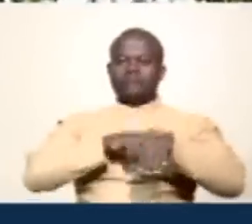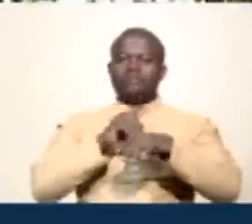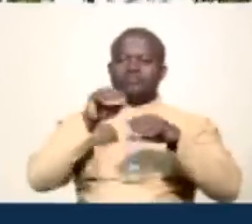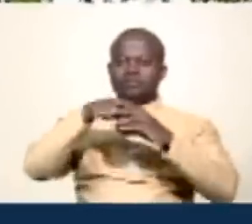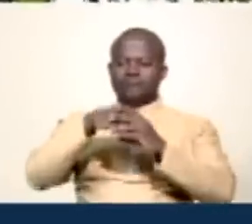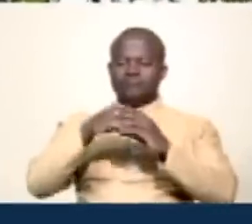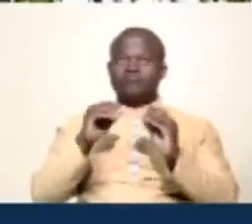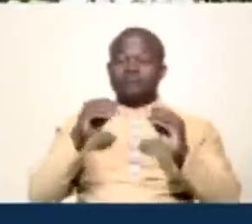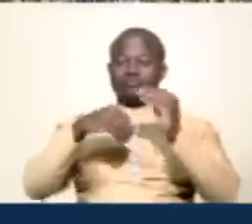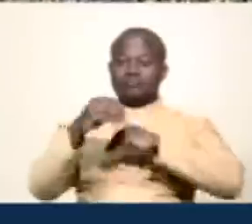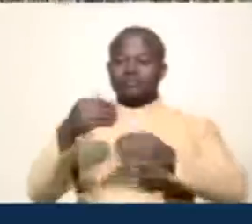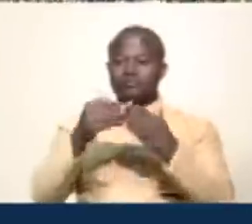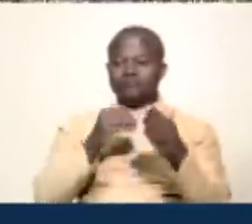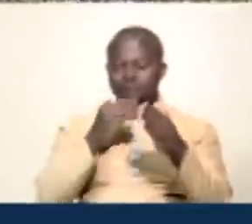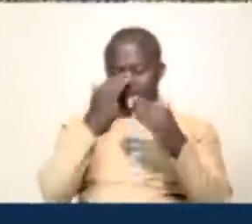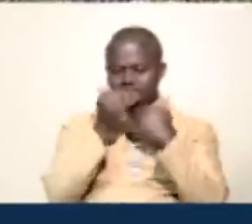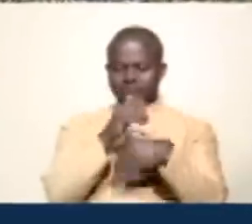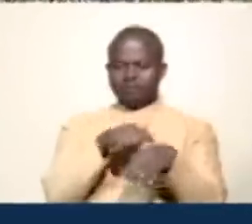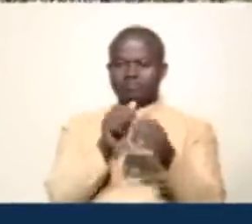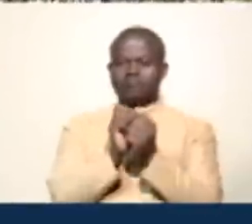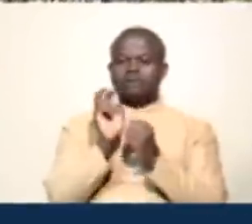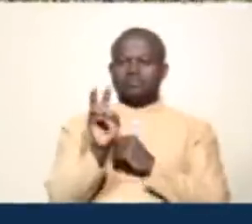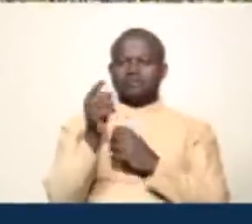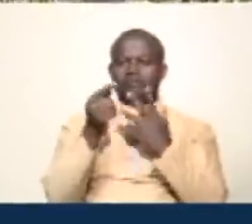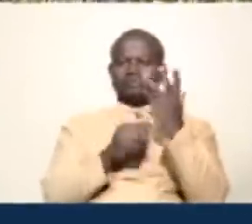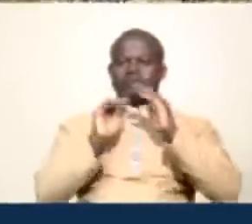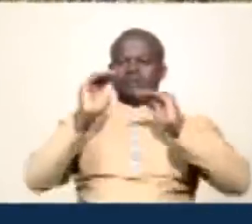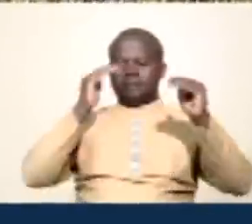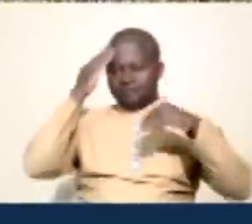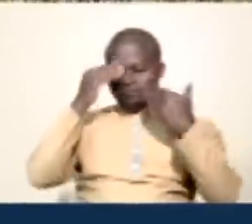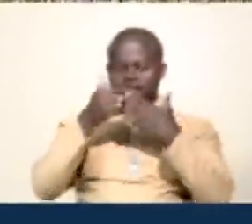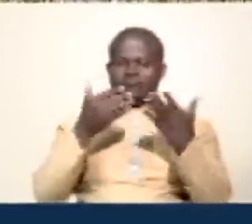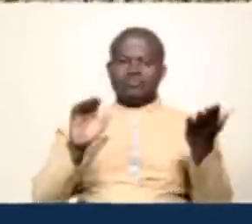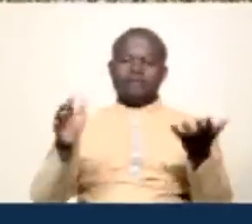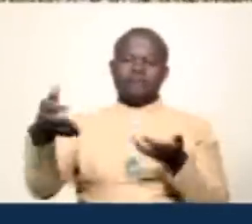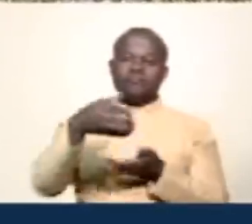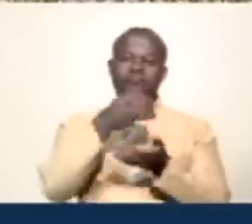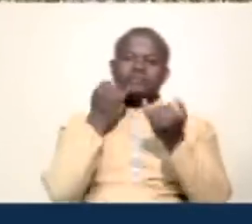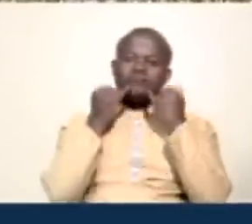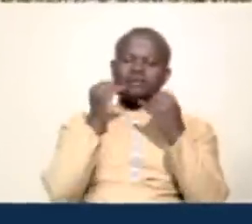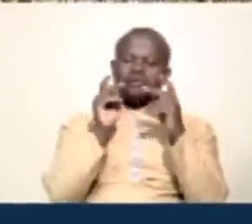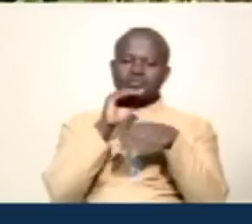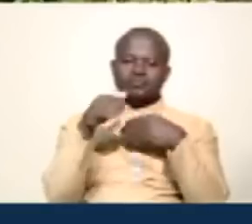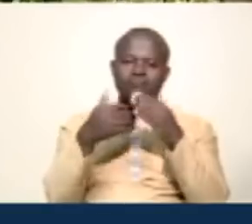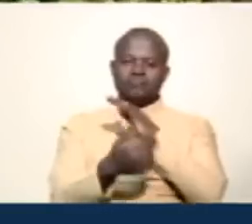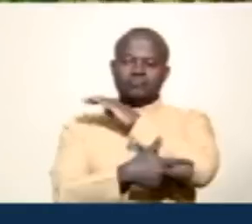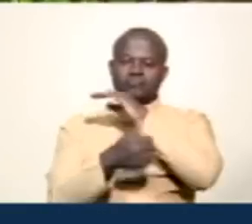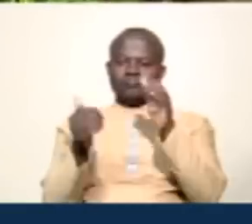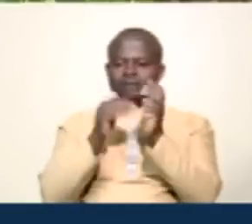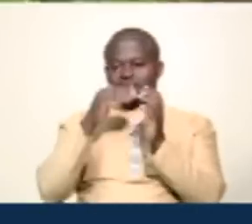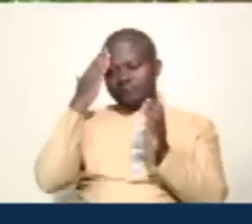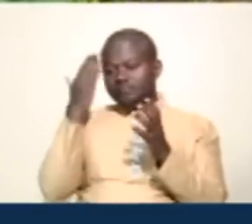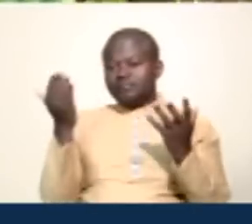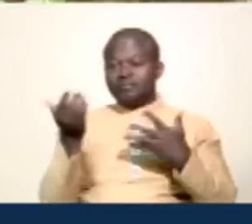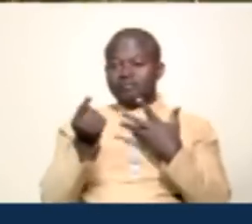isoko rya Ntenyo mbere ya 12:00 za mu gitondo. Ibi ngo ni mu rwego rwo kugira ngo hajye habanza gukusanywa amakuru y'abaturage bibwe ndetse no kumenya